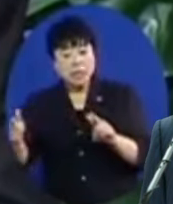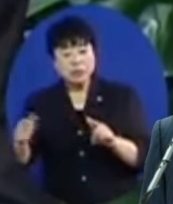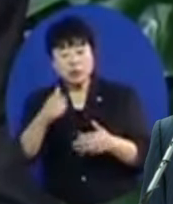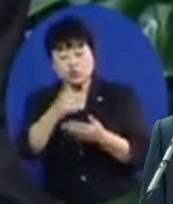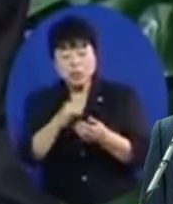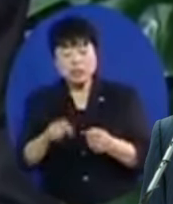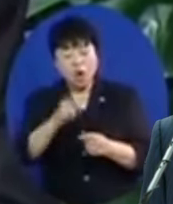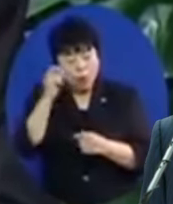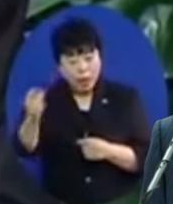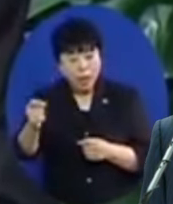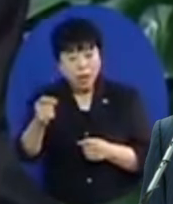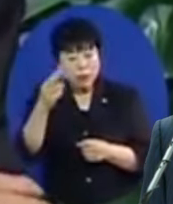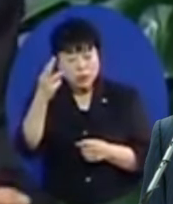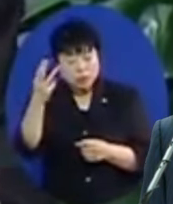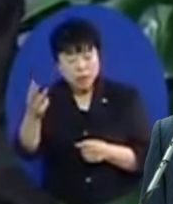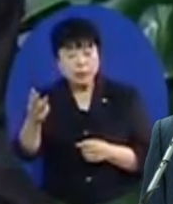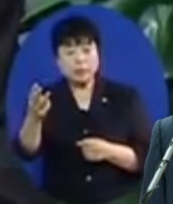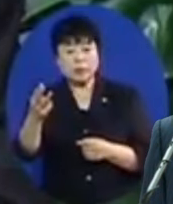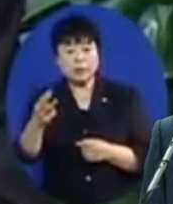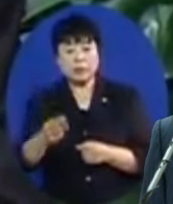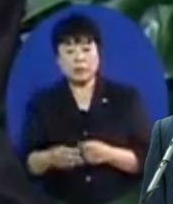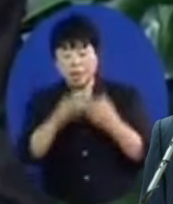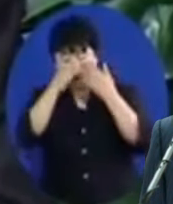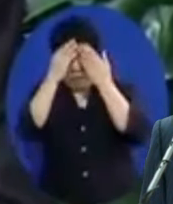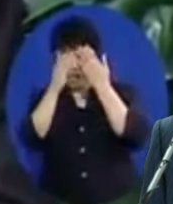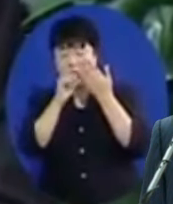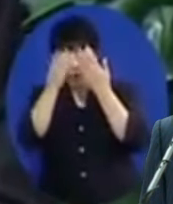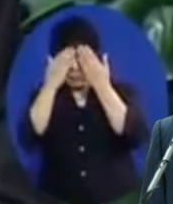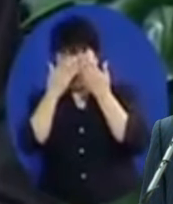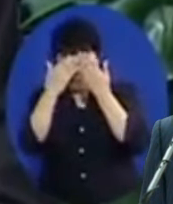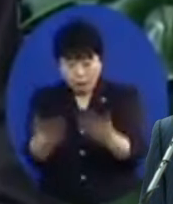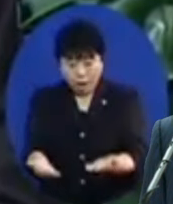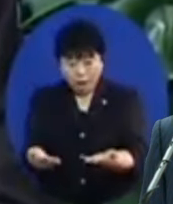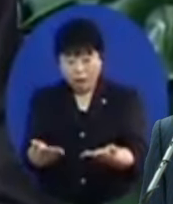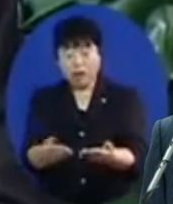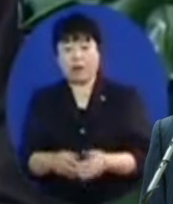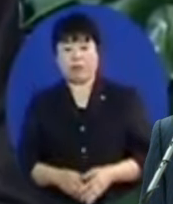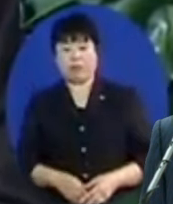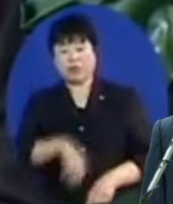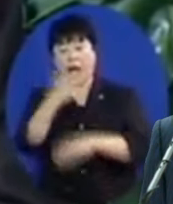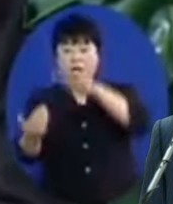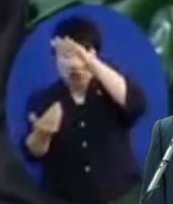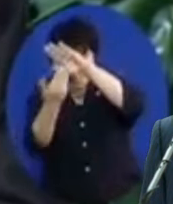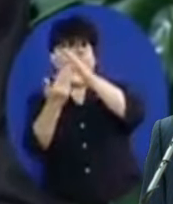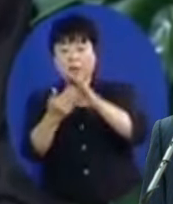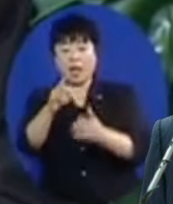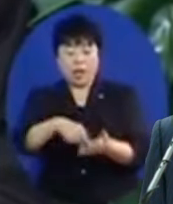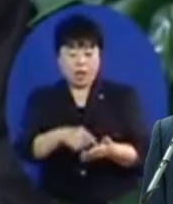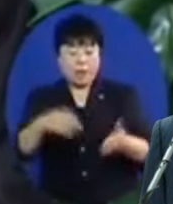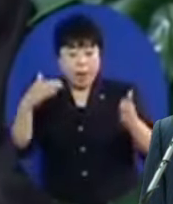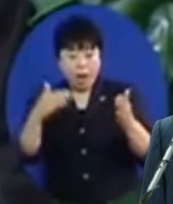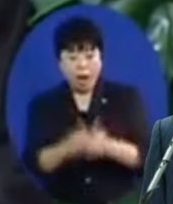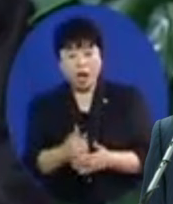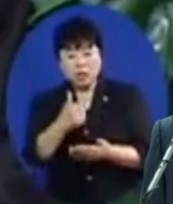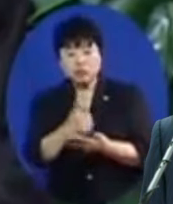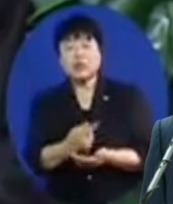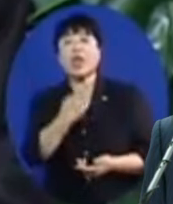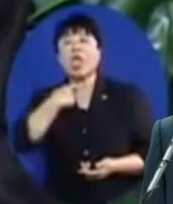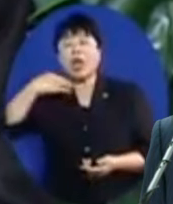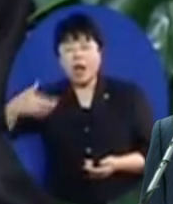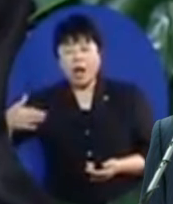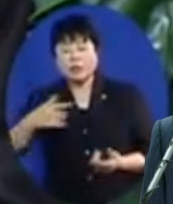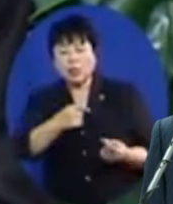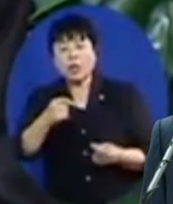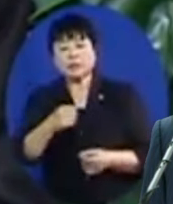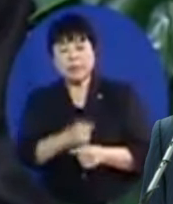죄인이지요. 사흘 만에 다 갚아버렸습니다. 내가 다 이루었다, 다 청산했습니다. 죄를 한 번도 안 지은 것처럼